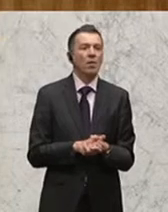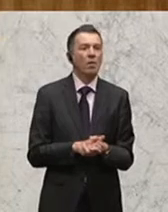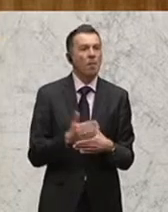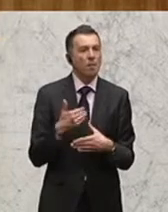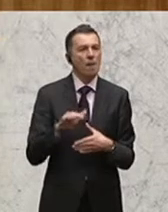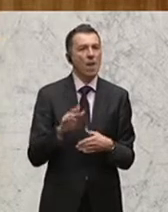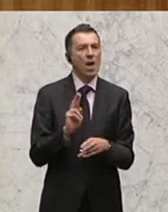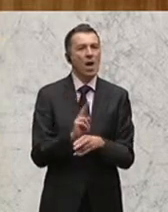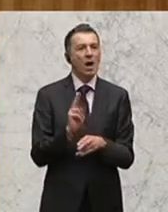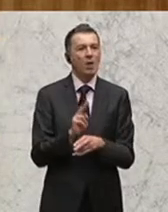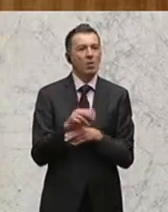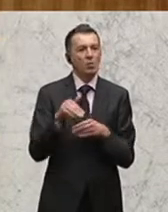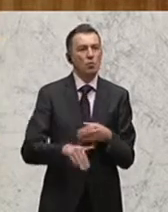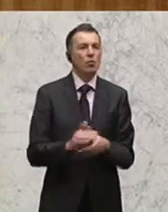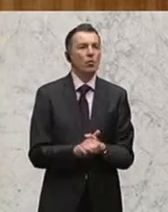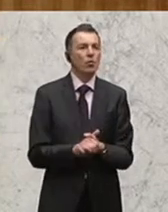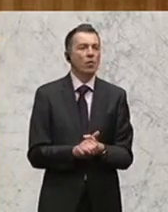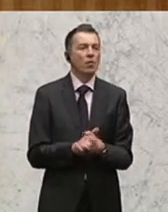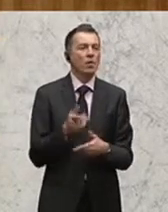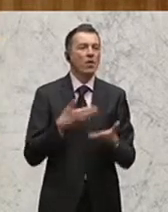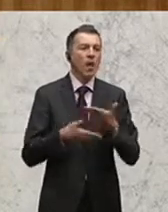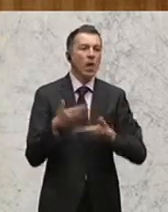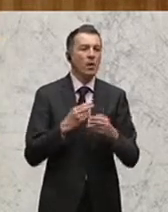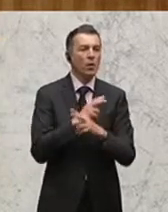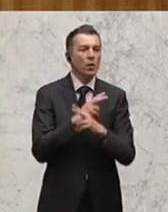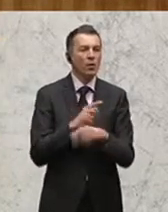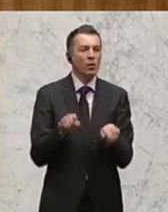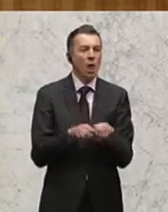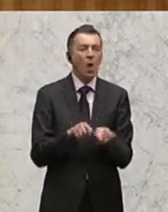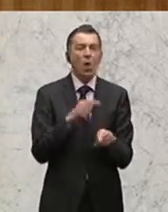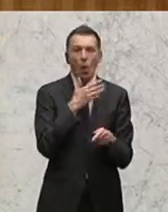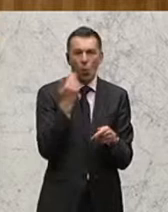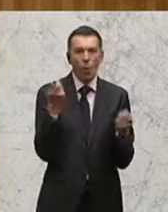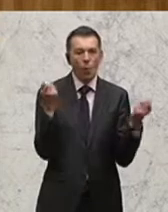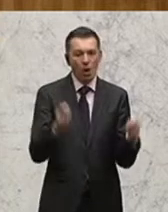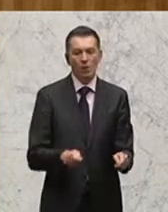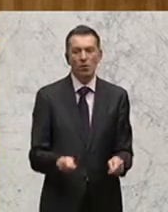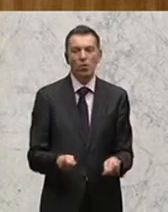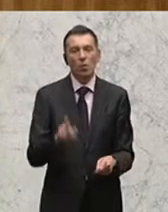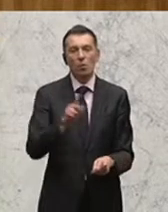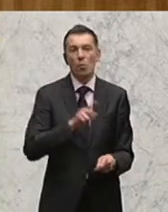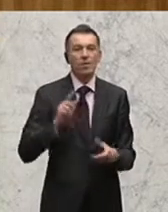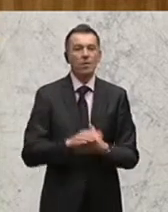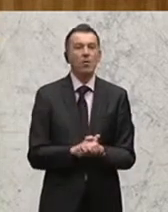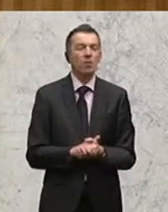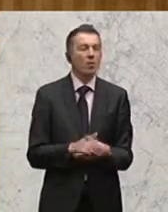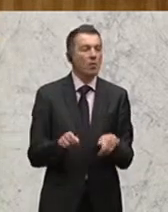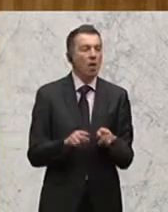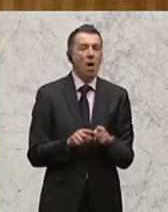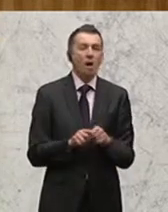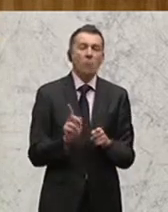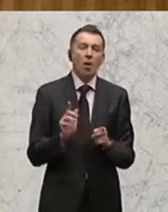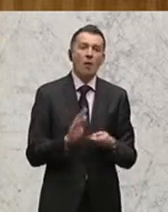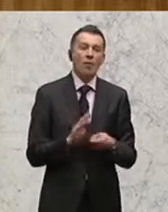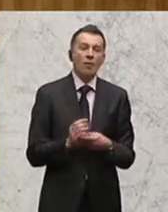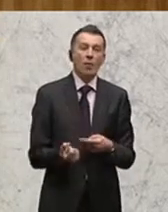verstärkt darauf achten muss, dass solche Handlungen eben in Österreich auch nicht ausgeschlossen sind und Exekutivbeamte eben hier angehalten werden,